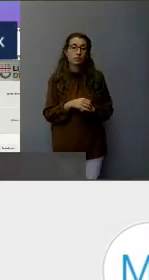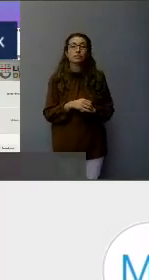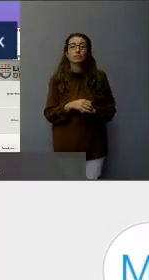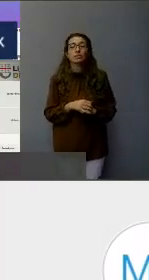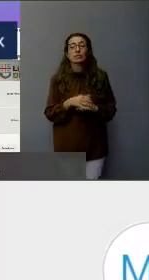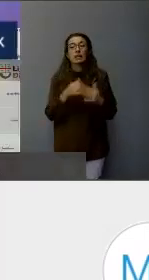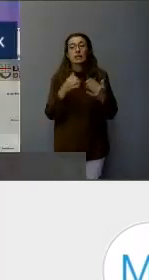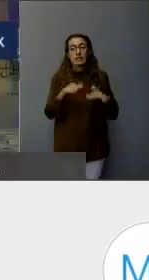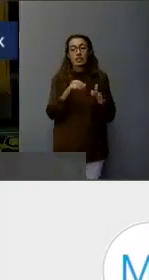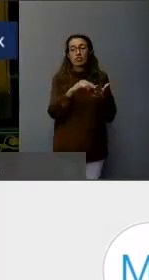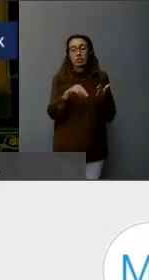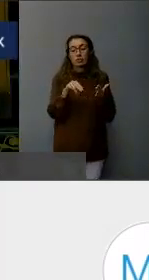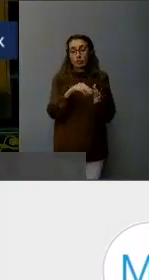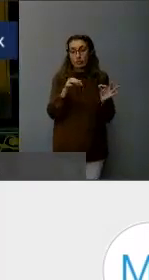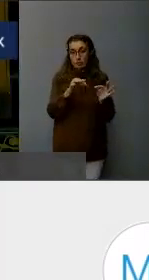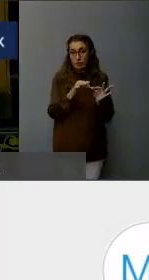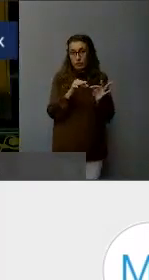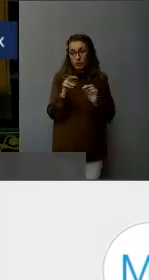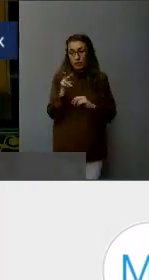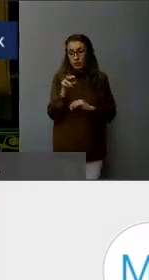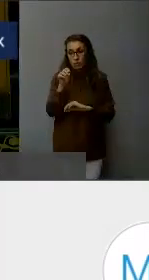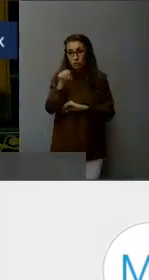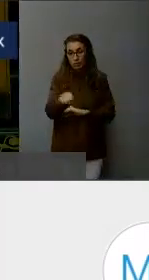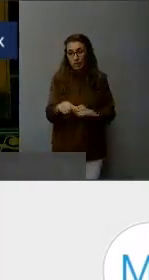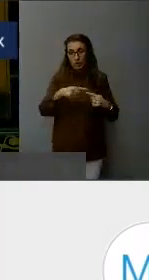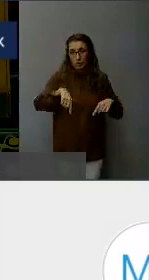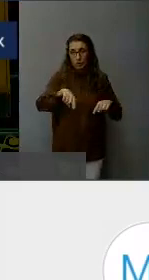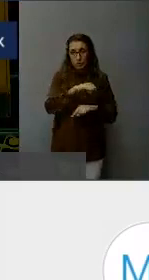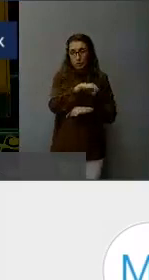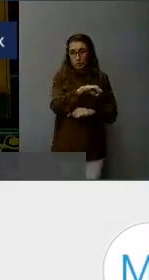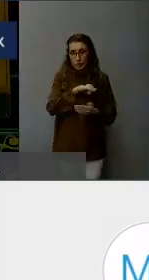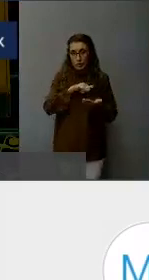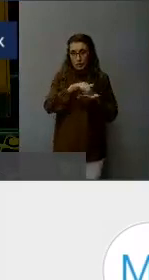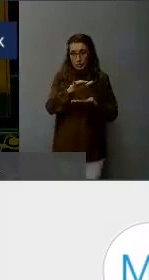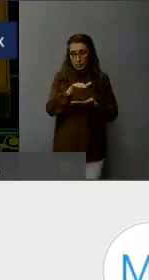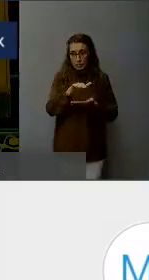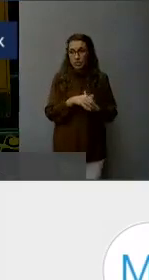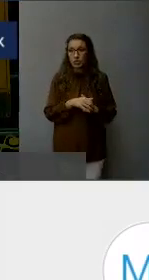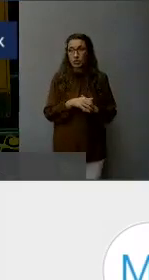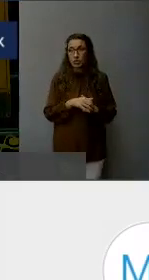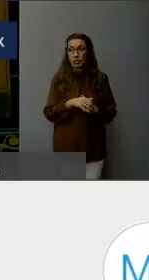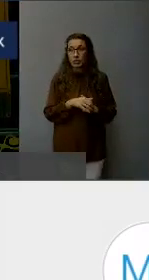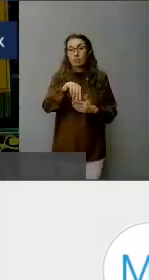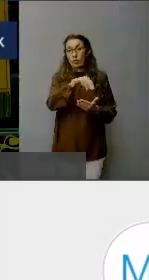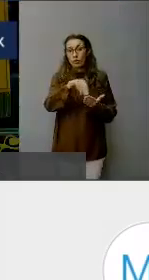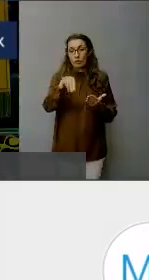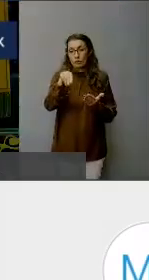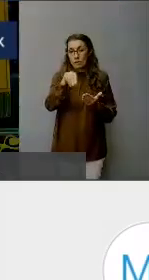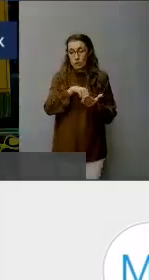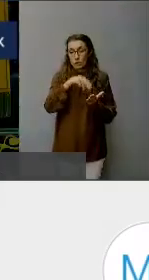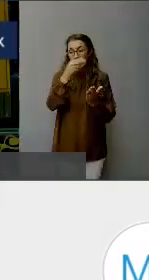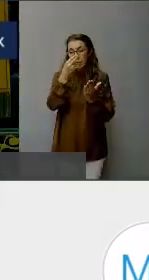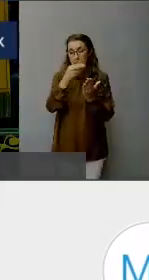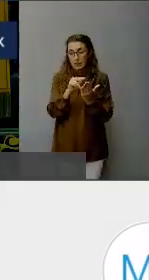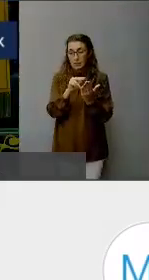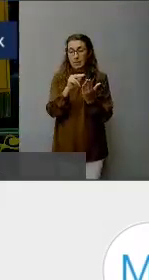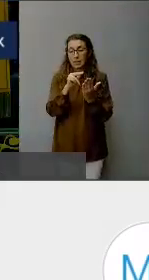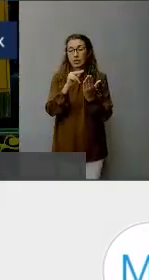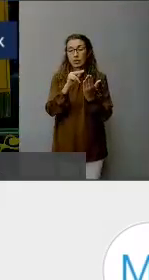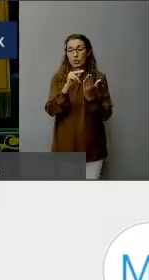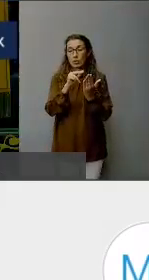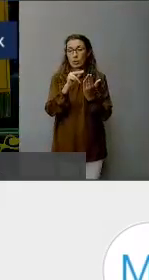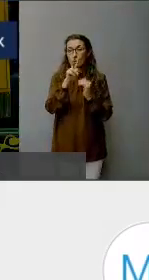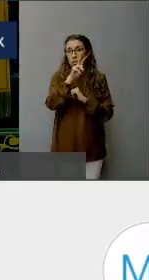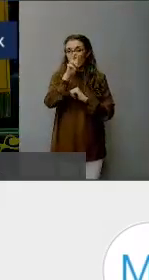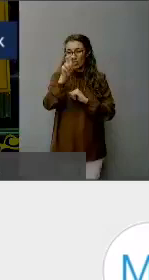16 voti 22 contrari il consiglio comunale respinge in azione ora l'emendamento numero